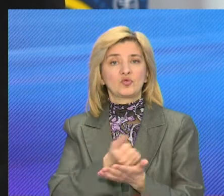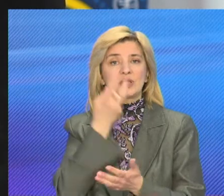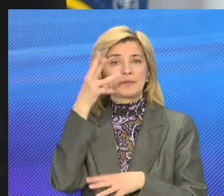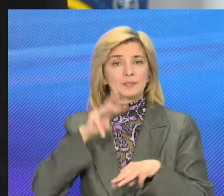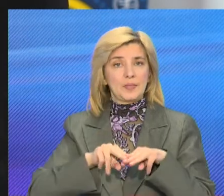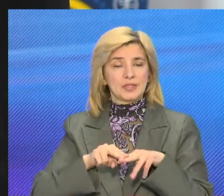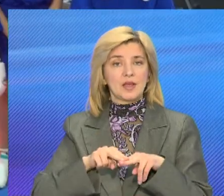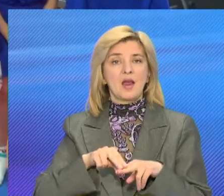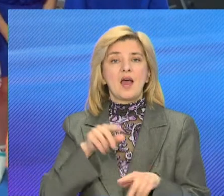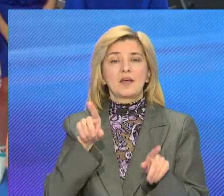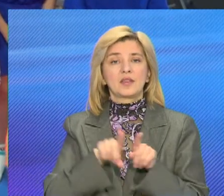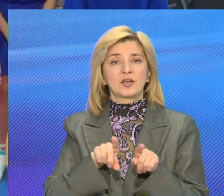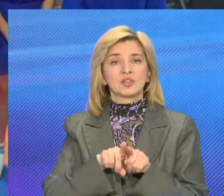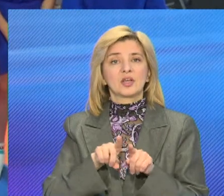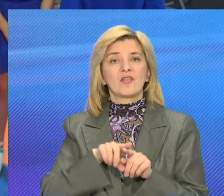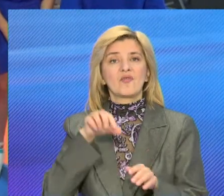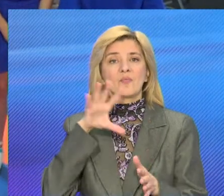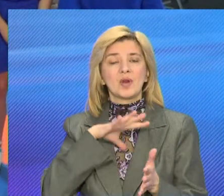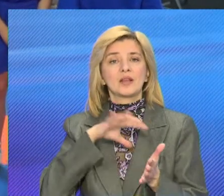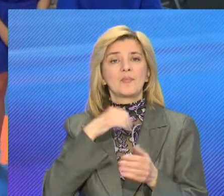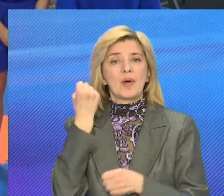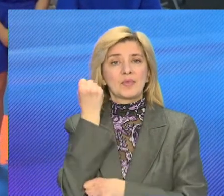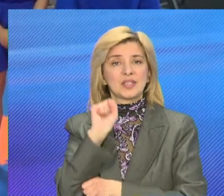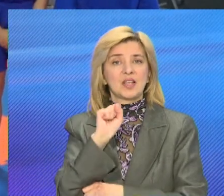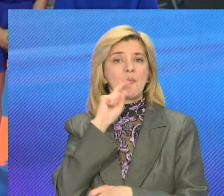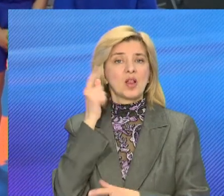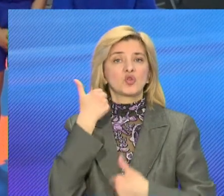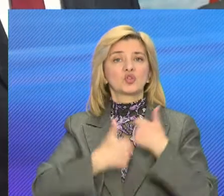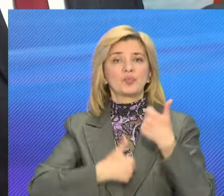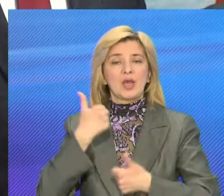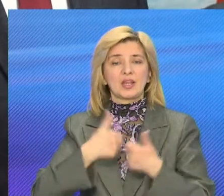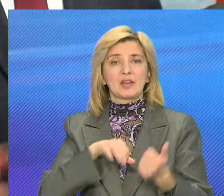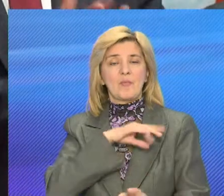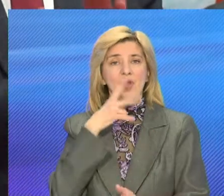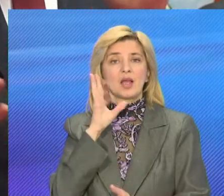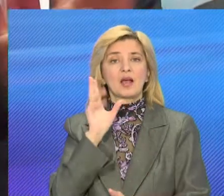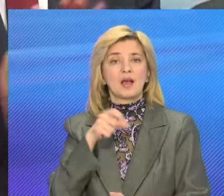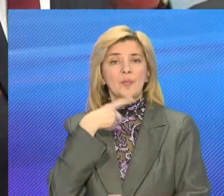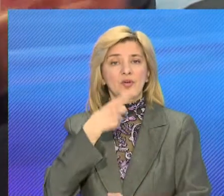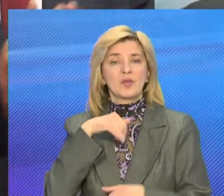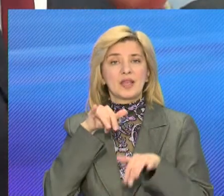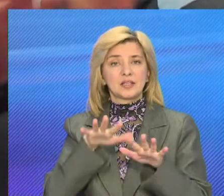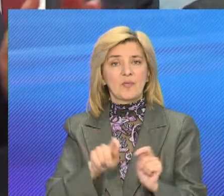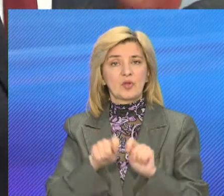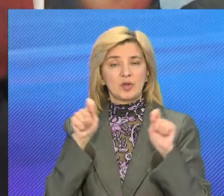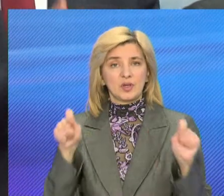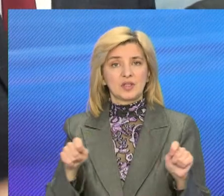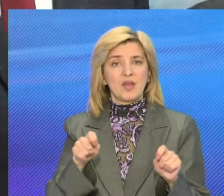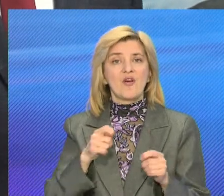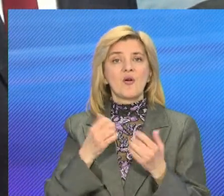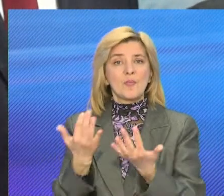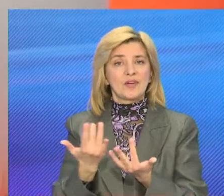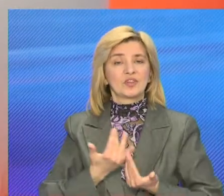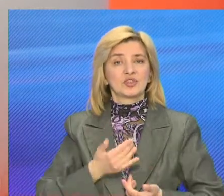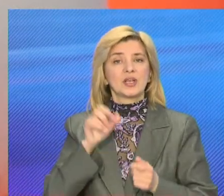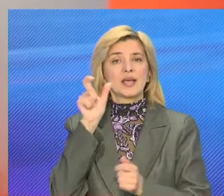опынулись у лику призеров молодежного чемпионата Беларуси. Як прогучало на урочистой церемонии открытия новой залы у Гродни, утягивание ребят